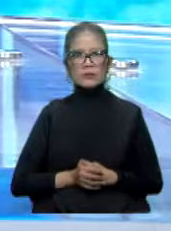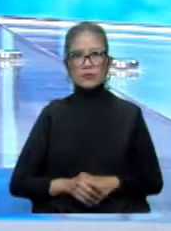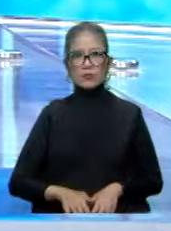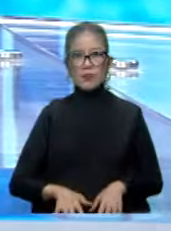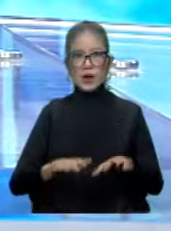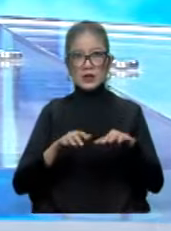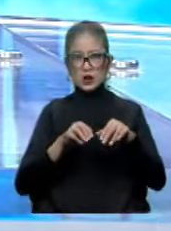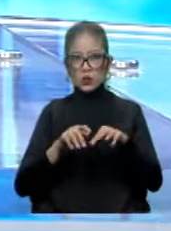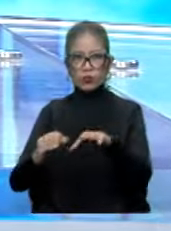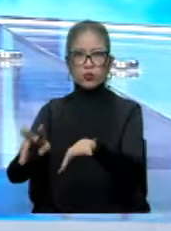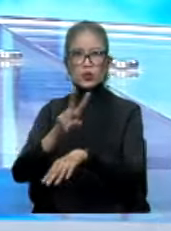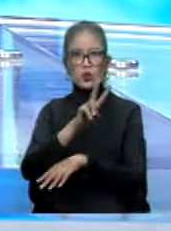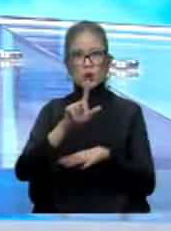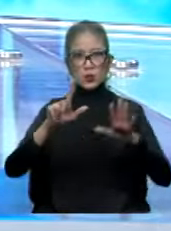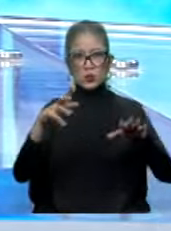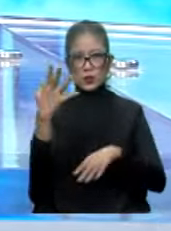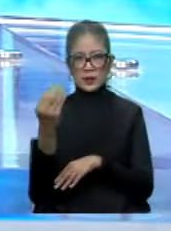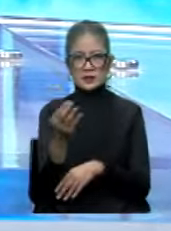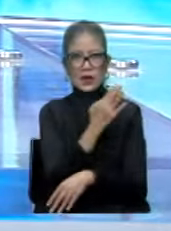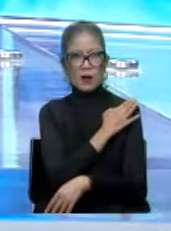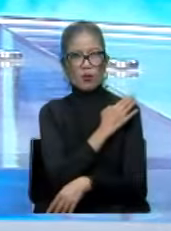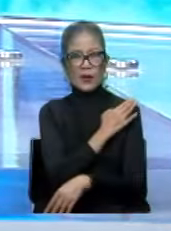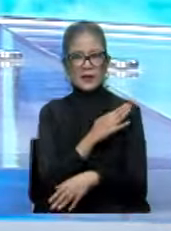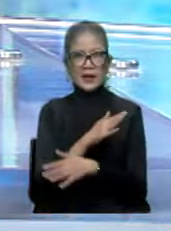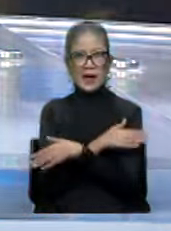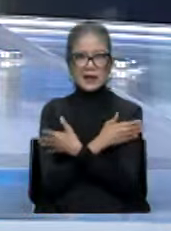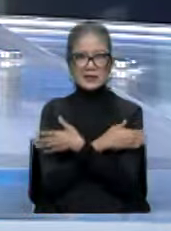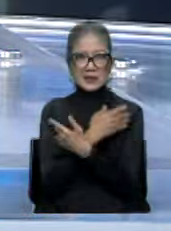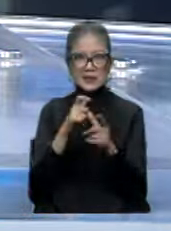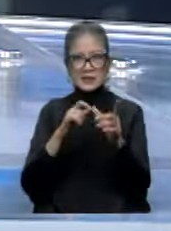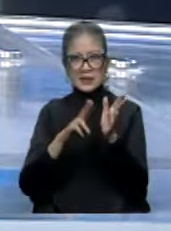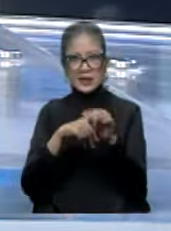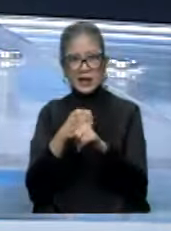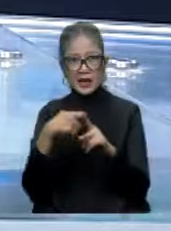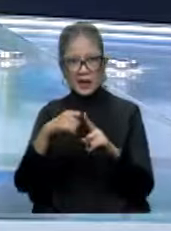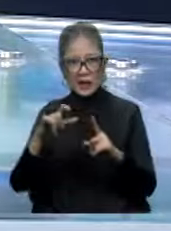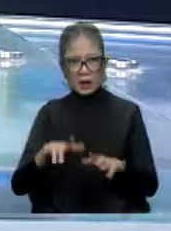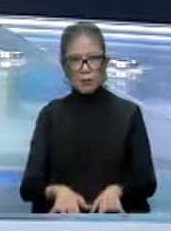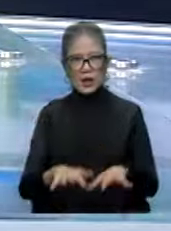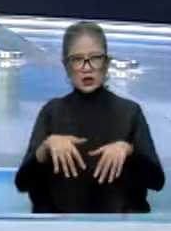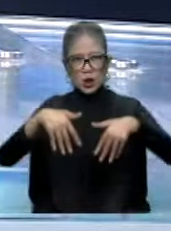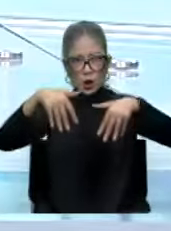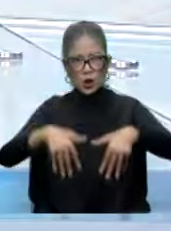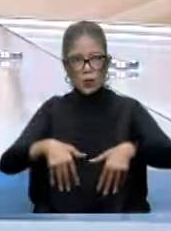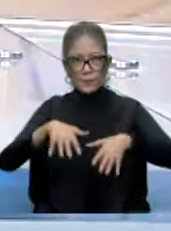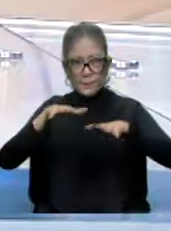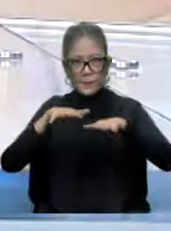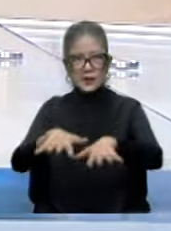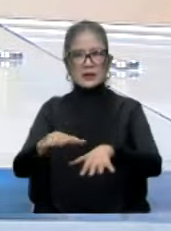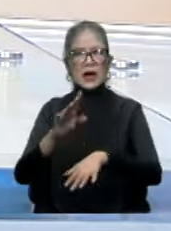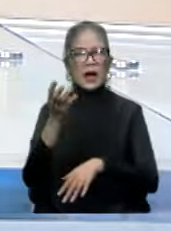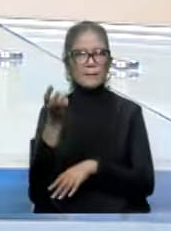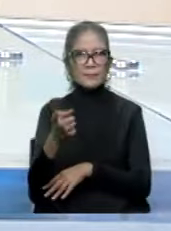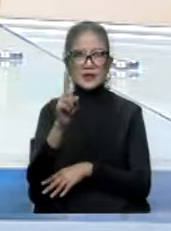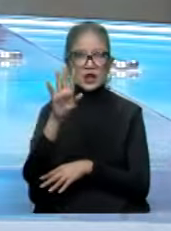Banjir meluluhlantakkan 27 desa di Kabupaten Aceh Singkil. Sementara itu banjirop akibat air laut pasang terjadi selama hampir satu tahun di